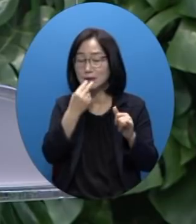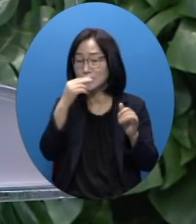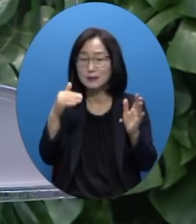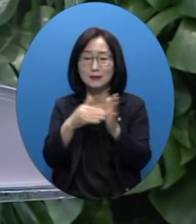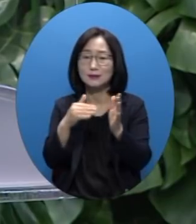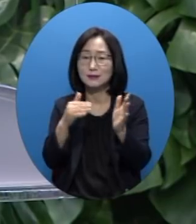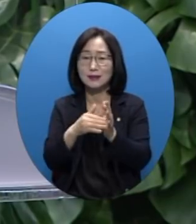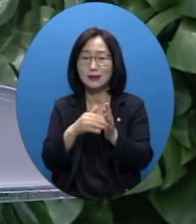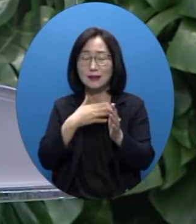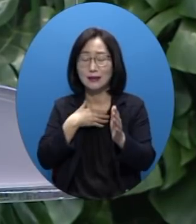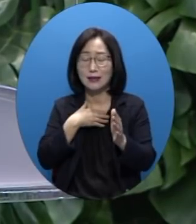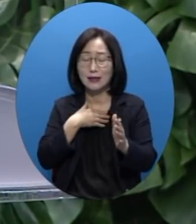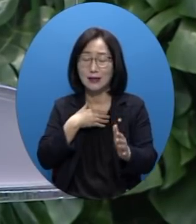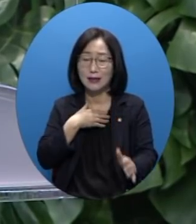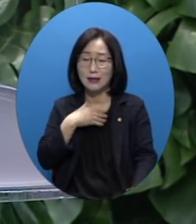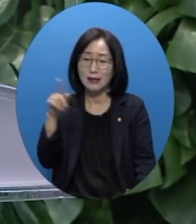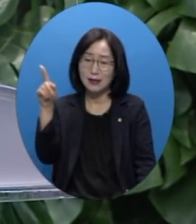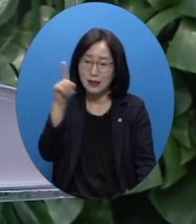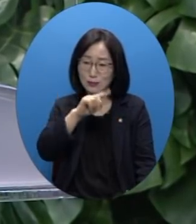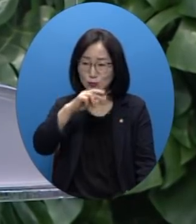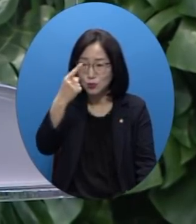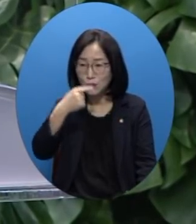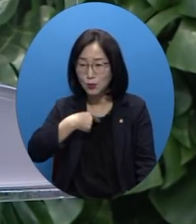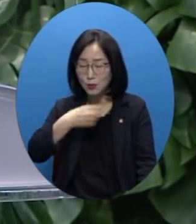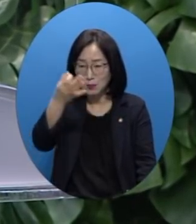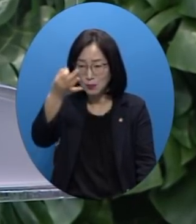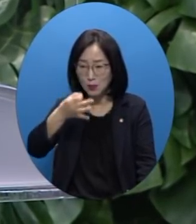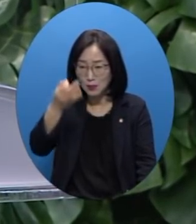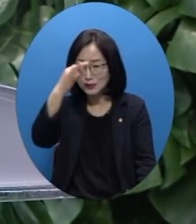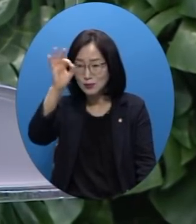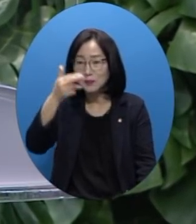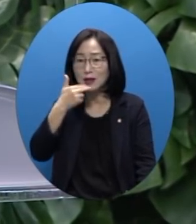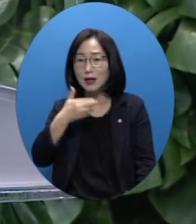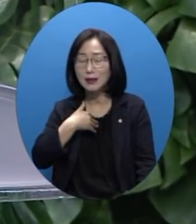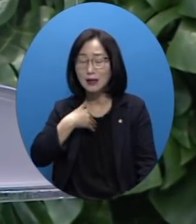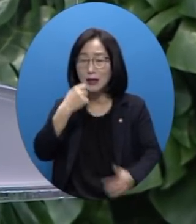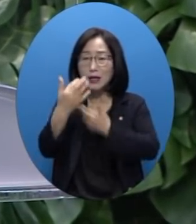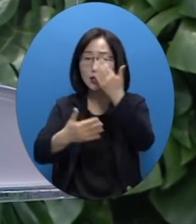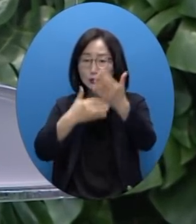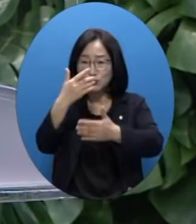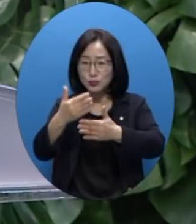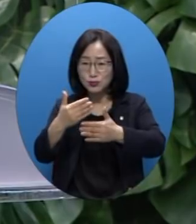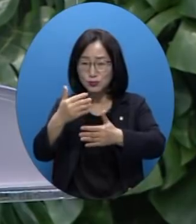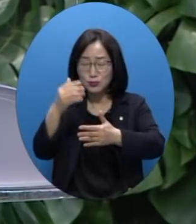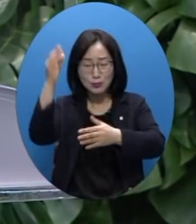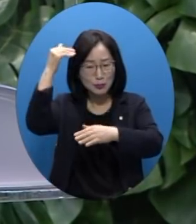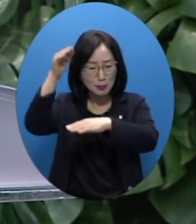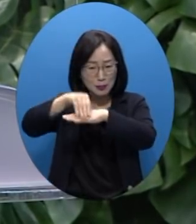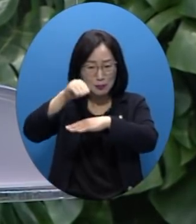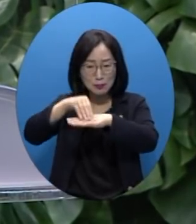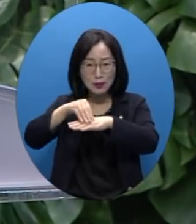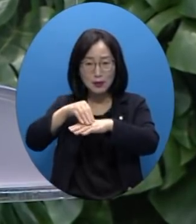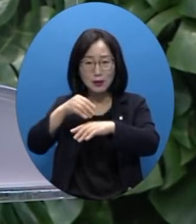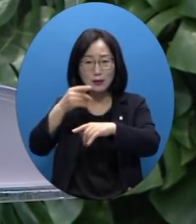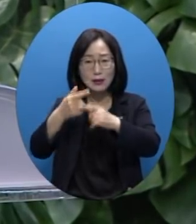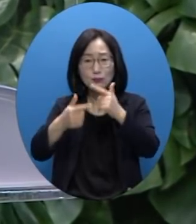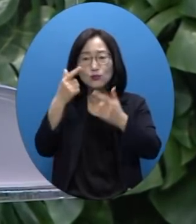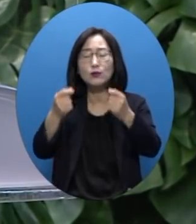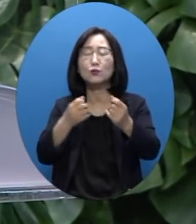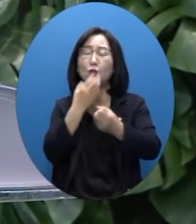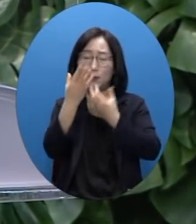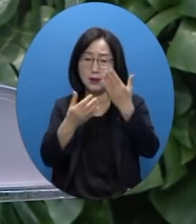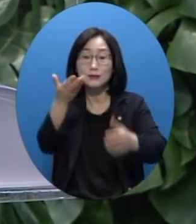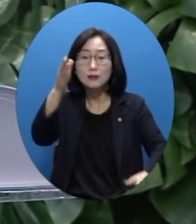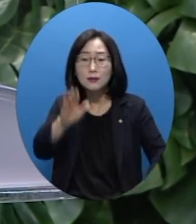나는 아무에게도 인정받지 못한다. 불에 그슬린 나무 같은 고백을 하게 됩니다. 그러나 예수를 믿기만